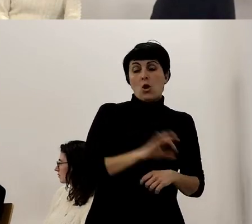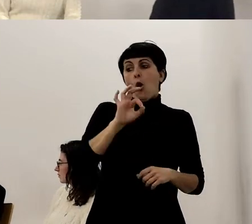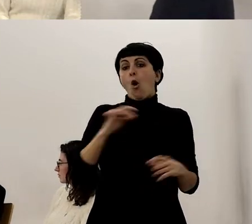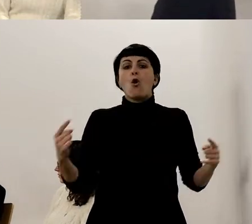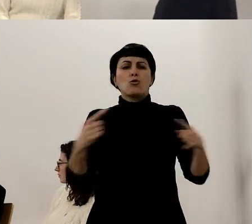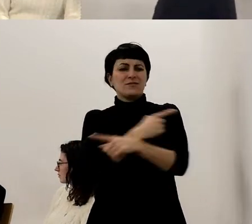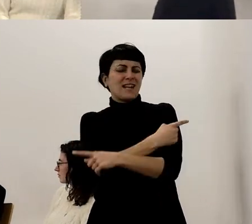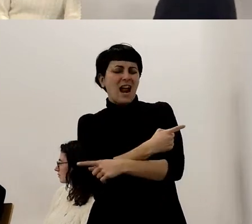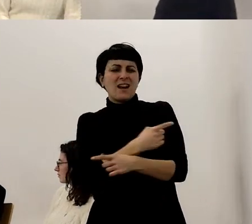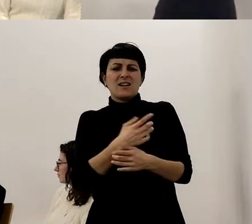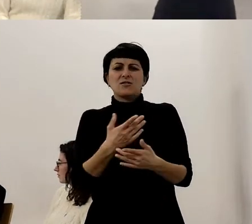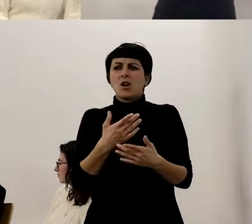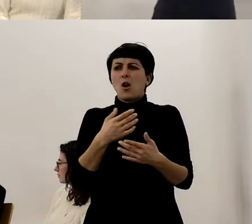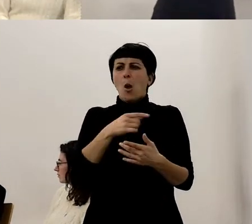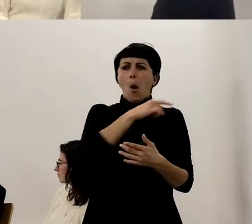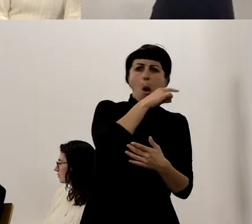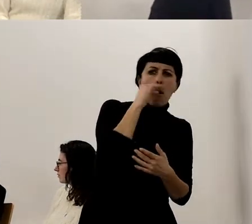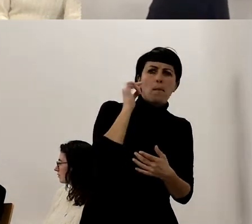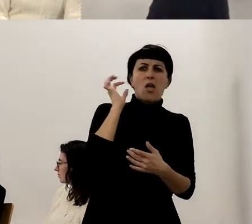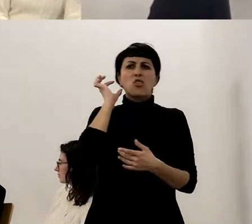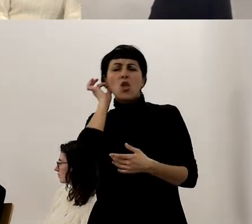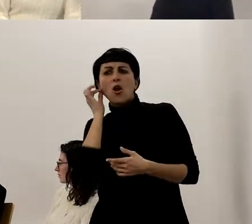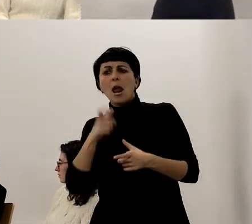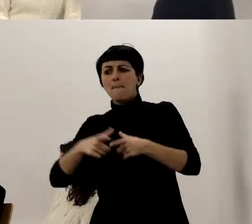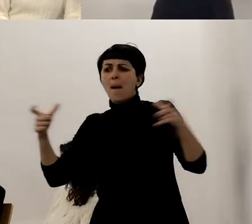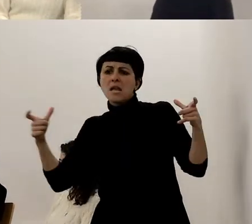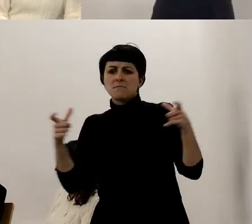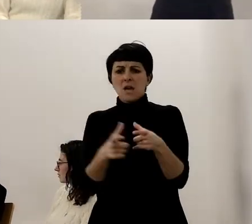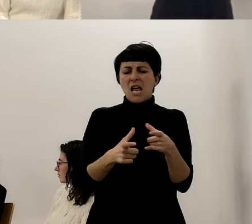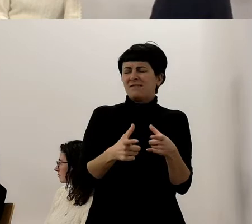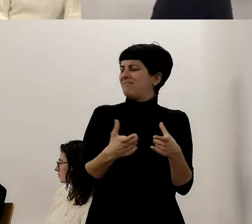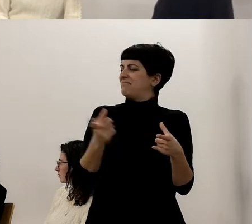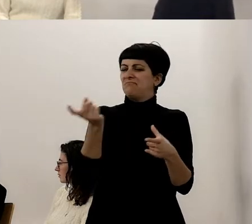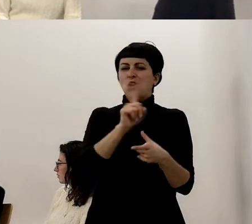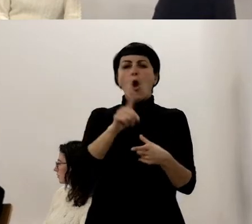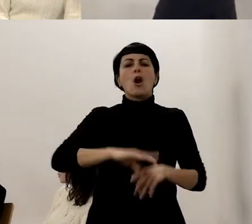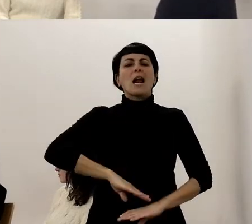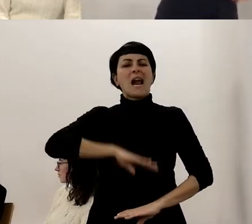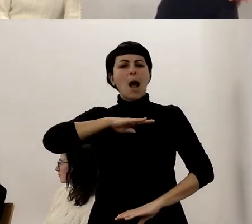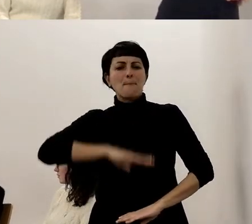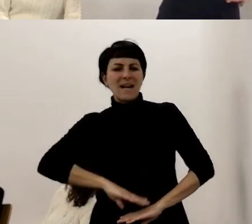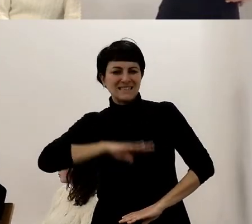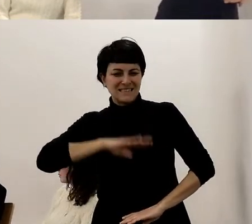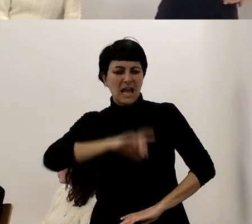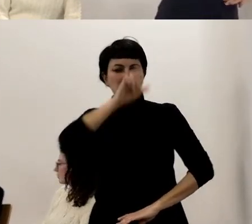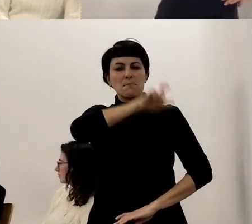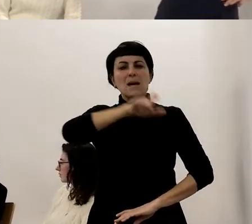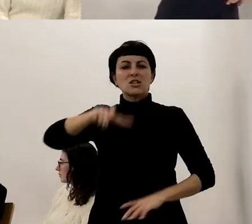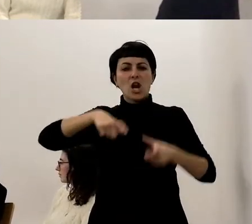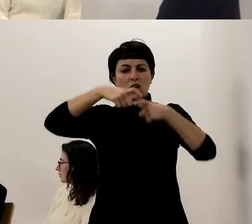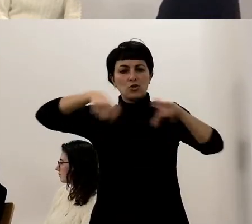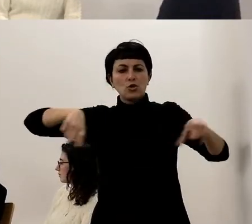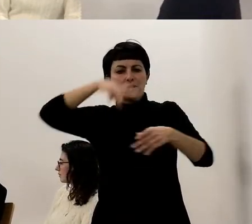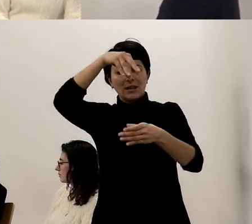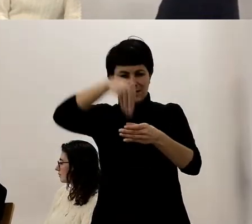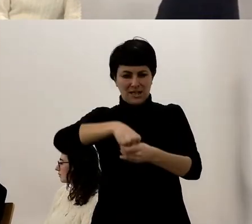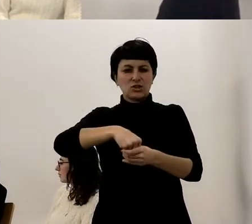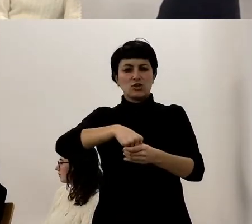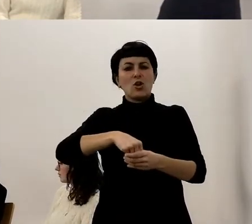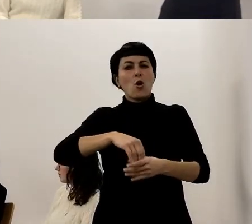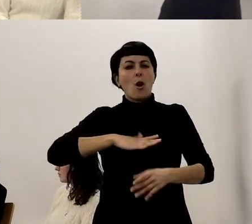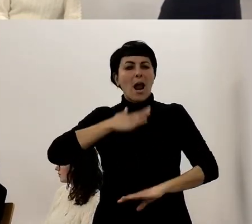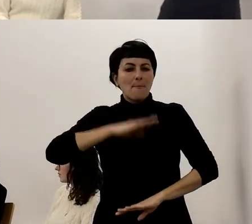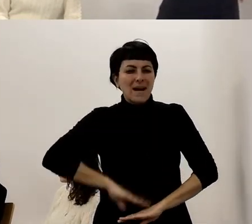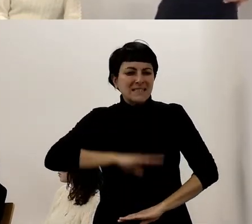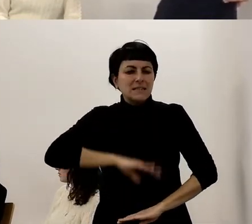revés. No ens hem de fixar si hi ha més homes o més dones, sinó les capacitats que tenim les persones que formem les juntes. A la